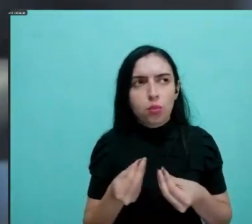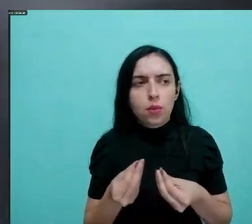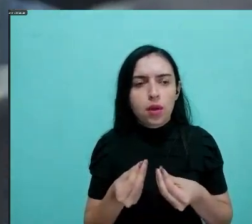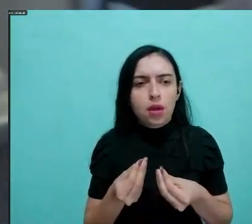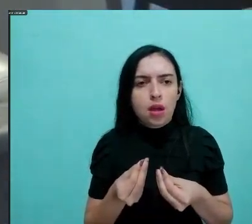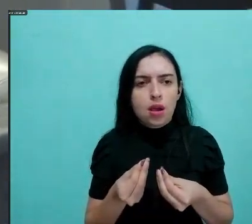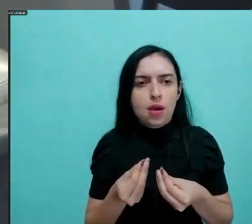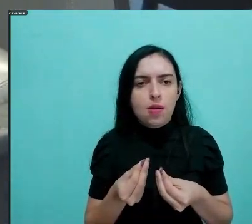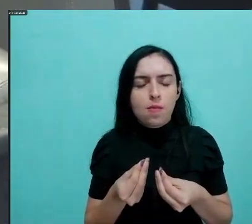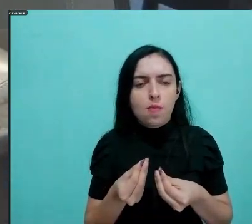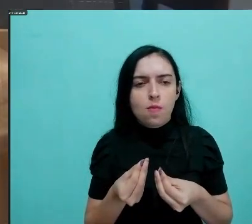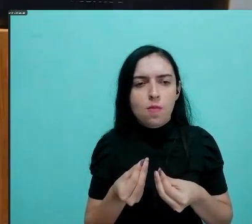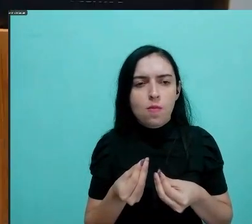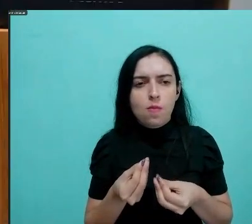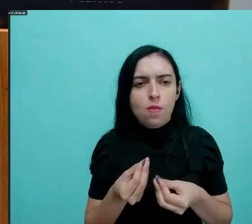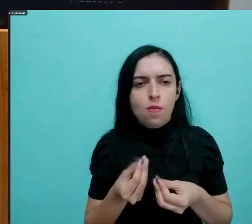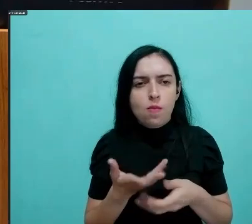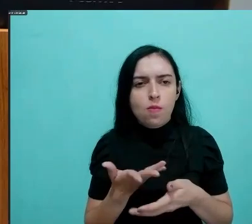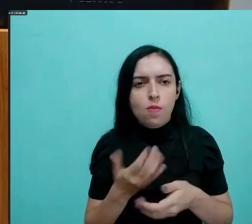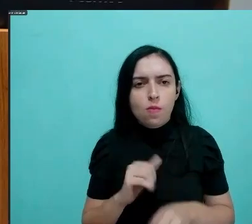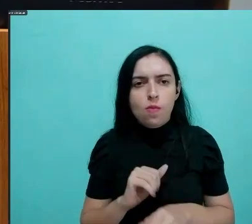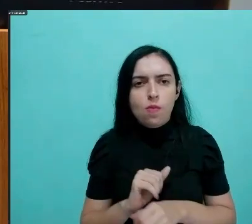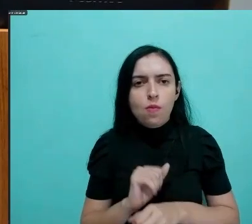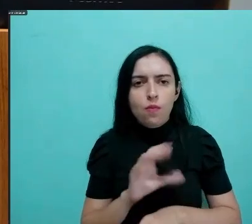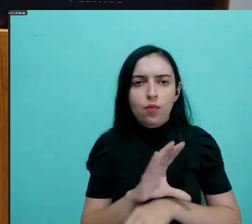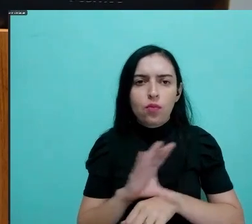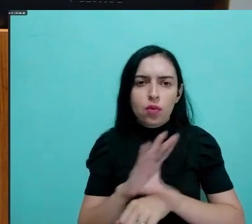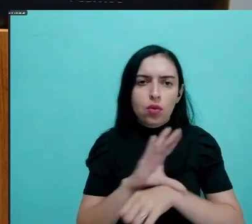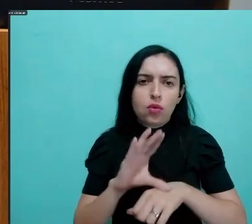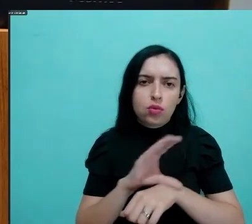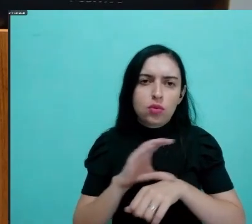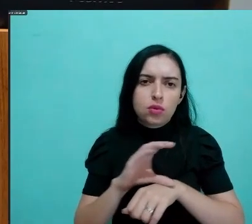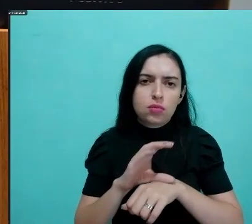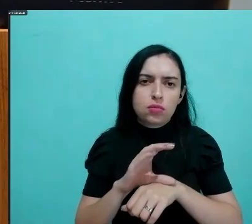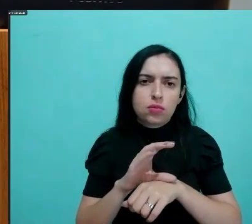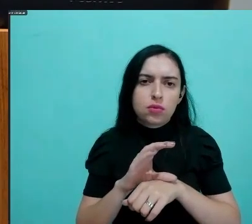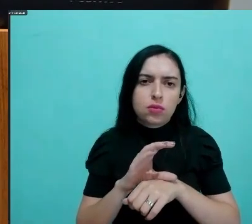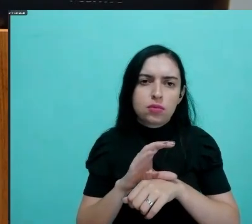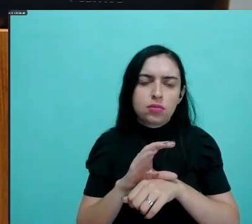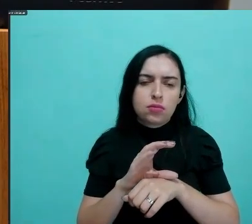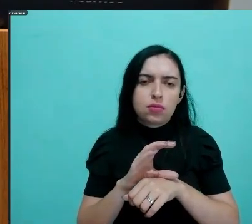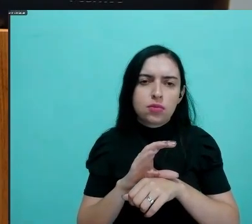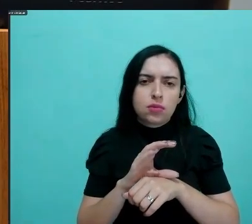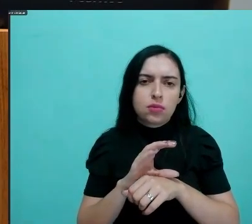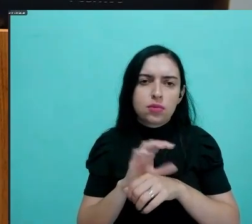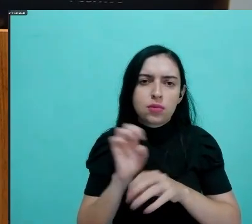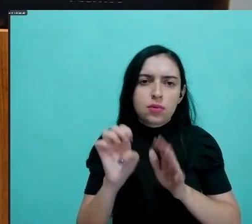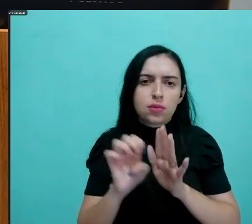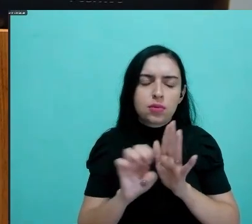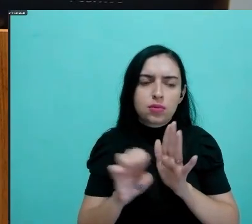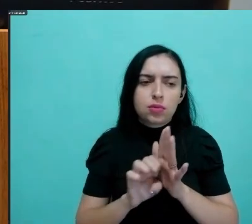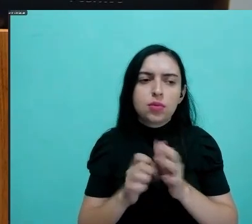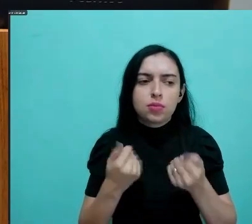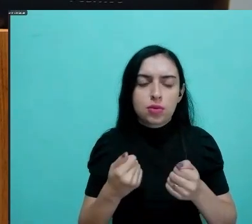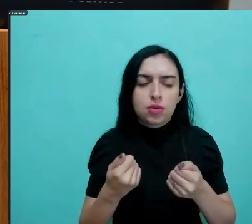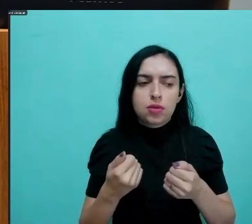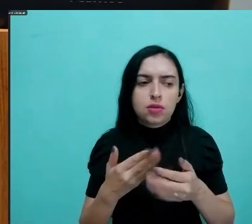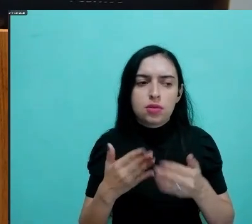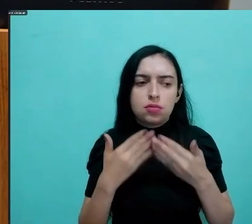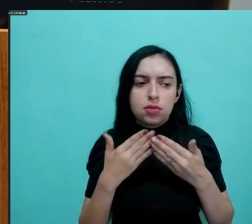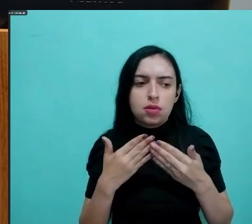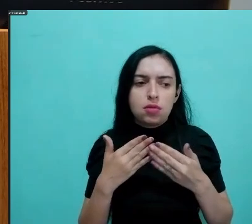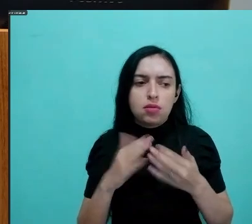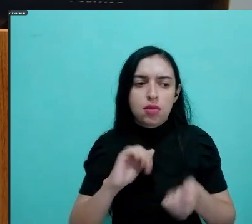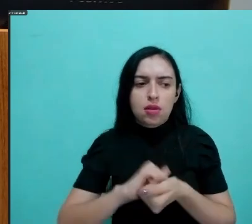pues para adaptarse la Constitución, je contesto en castellano, si lo permite, para adaptarse